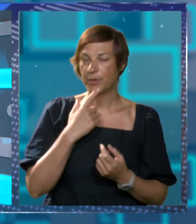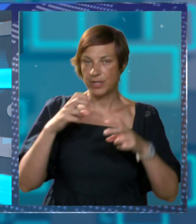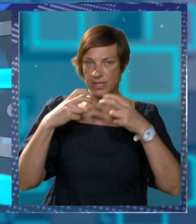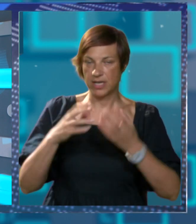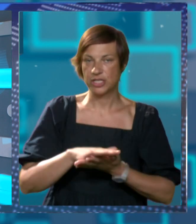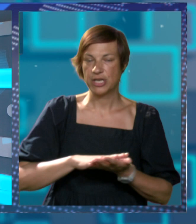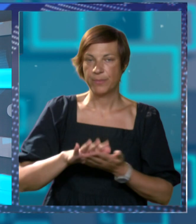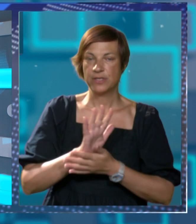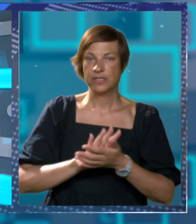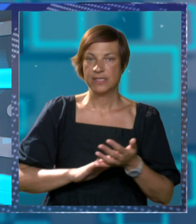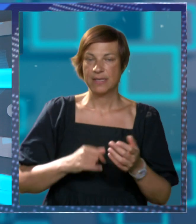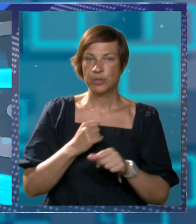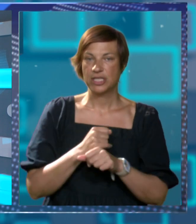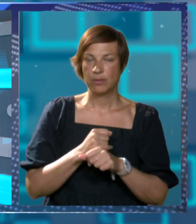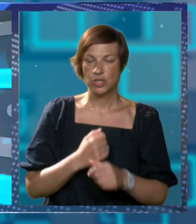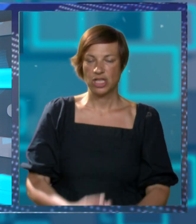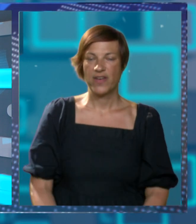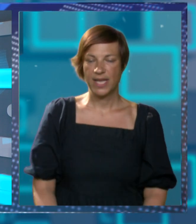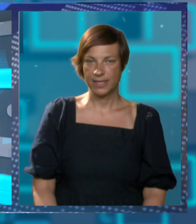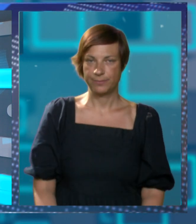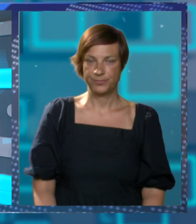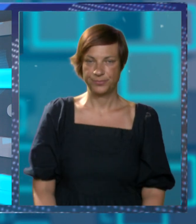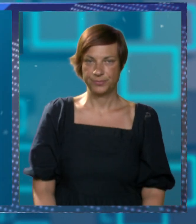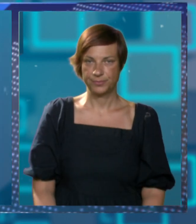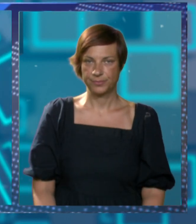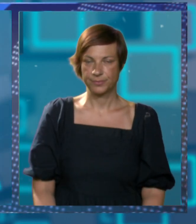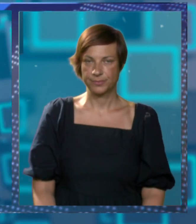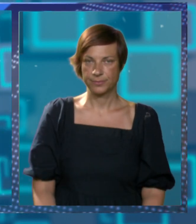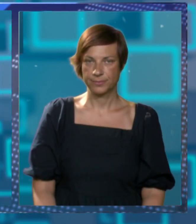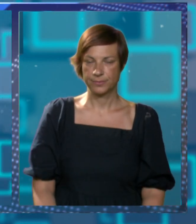koji traže prostor za početak svog poslovanja.